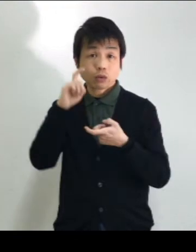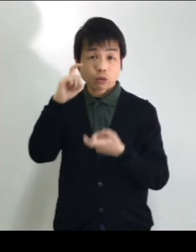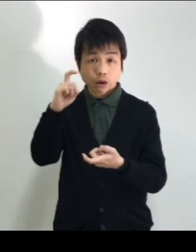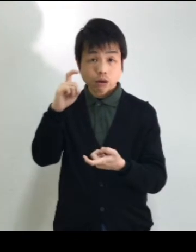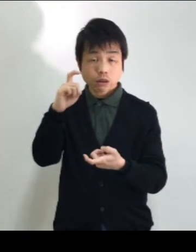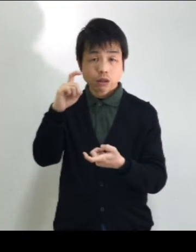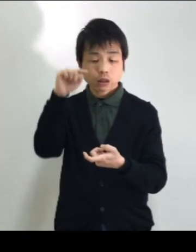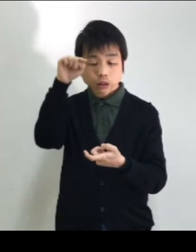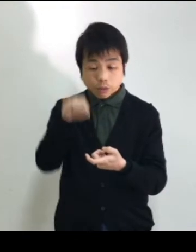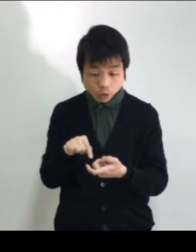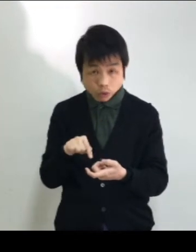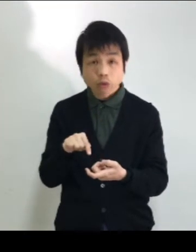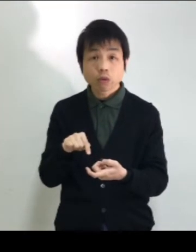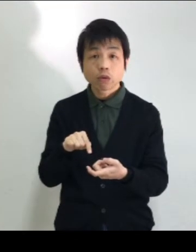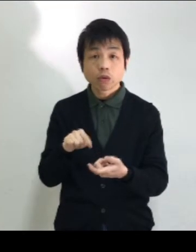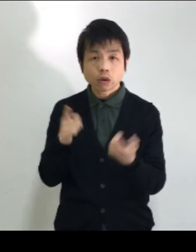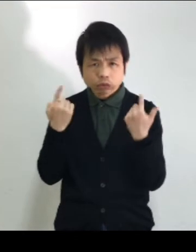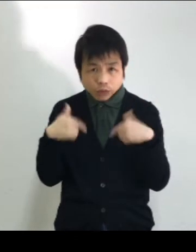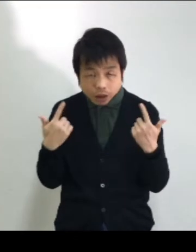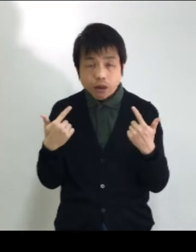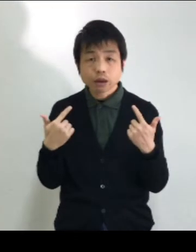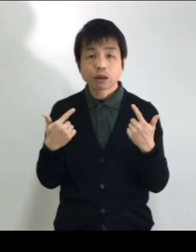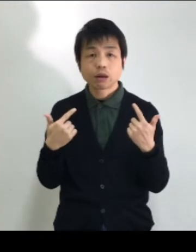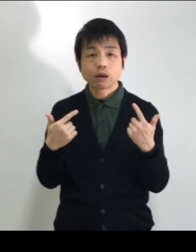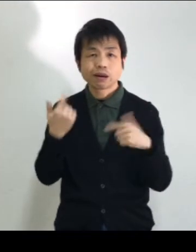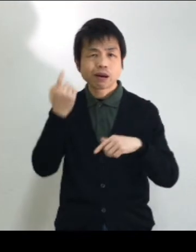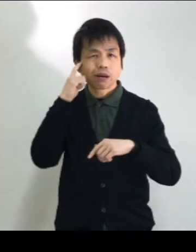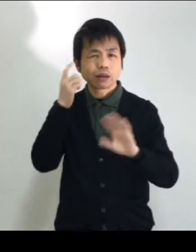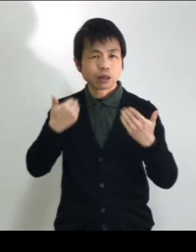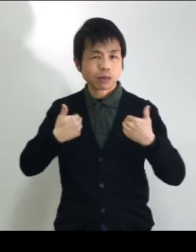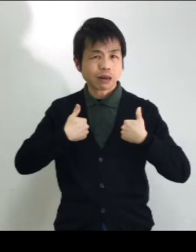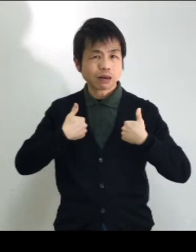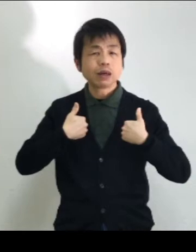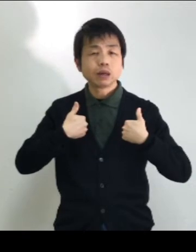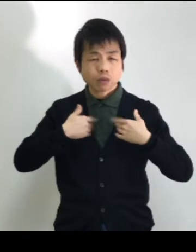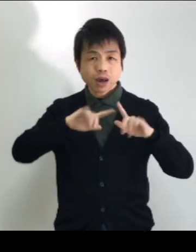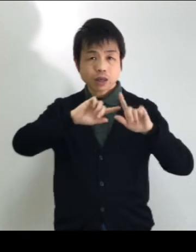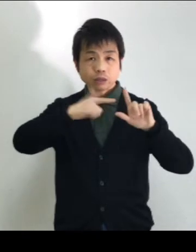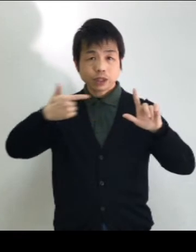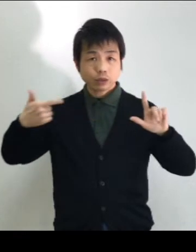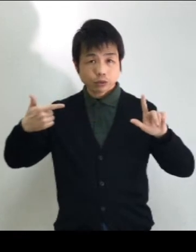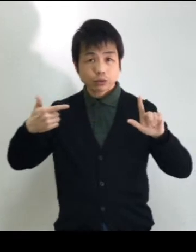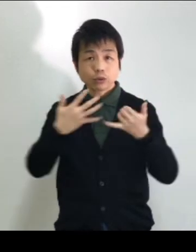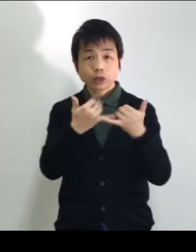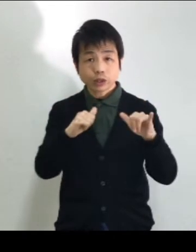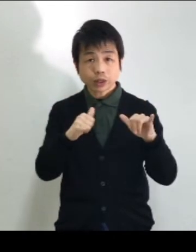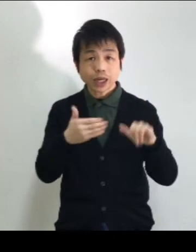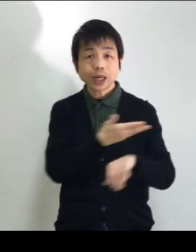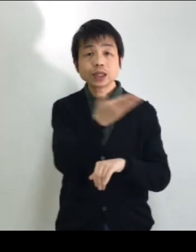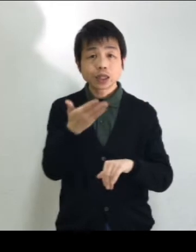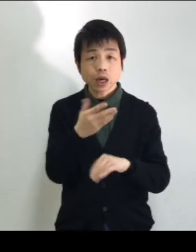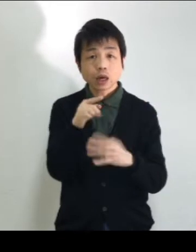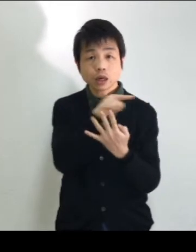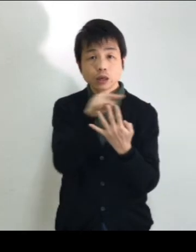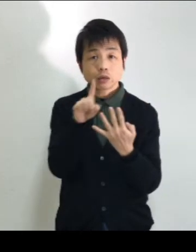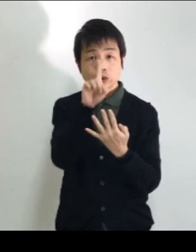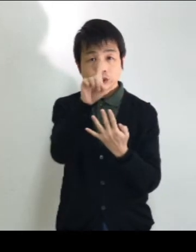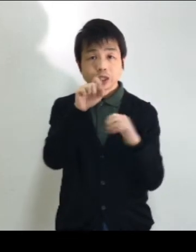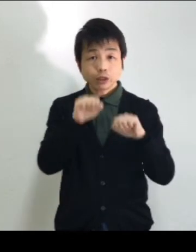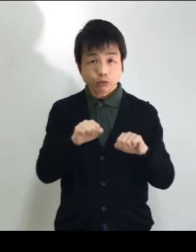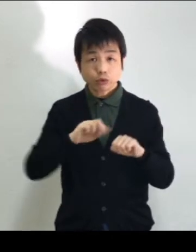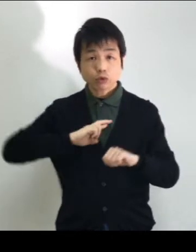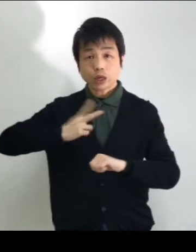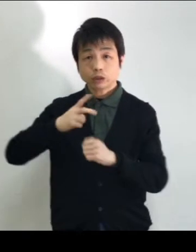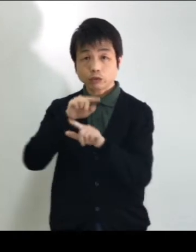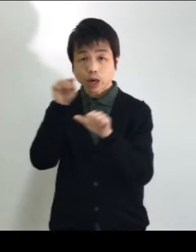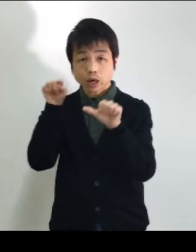ても、その中に常に考えなきゃいけないのは、 LGBTQ の人が4人に1人はいる、ト